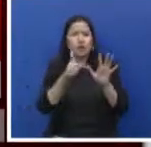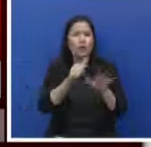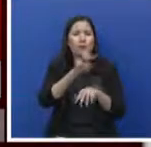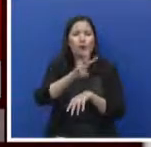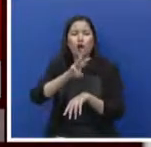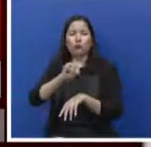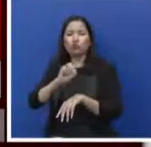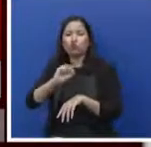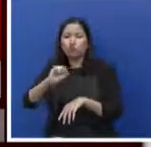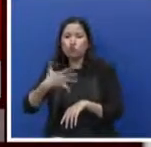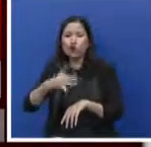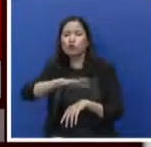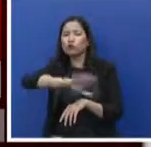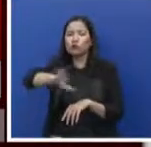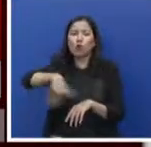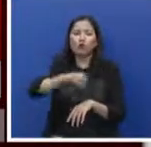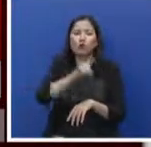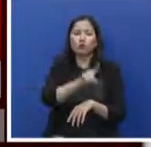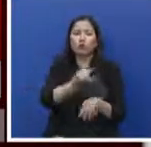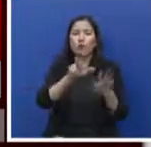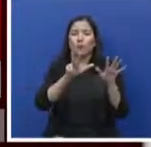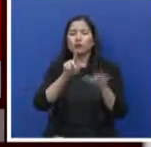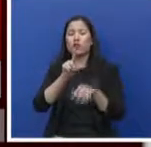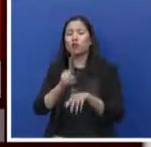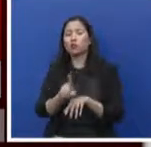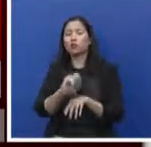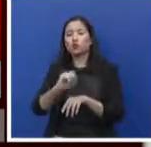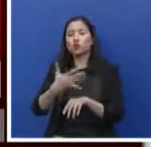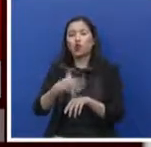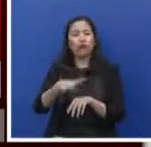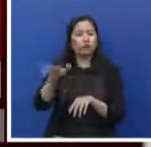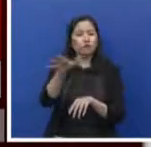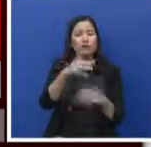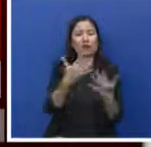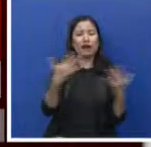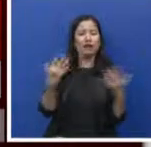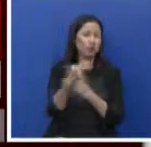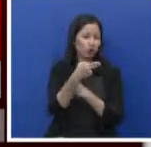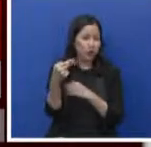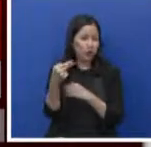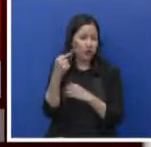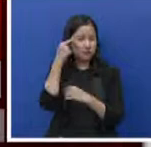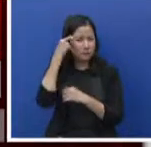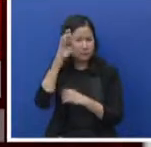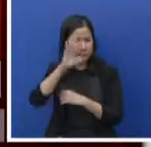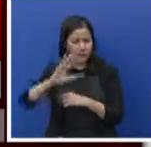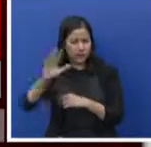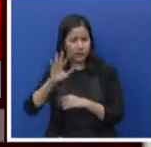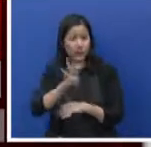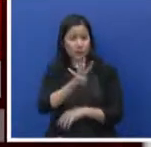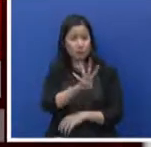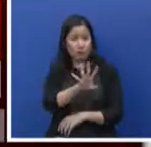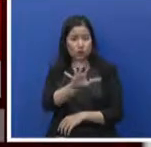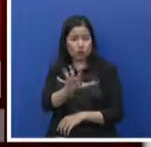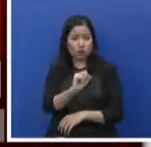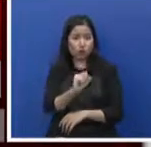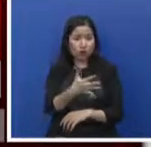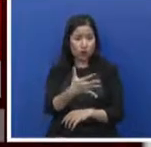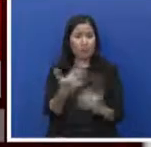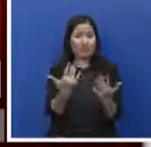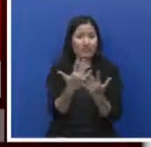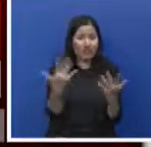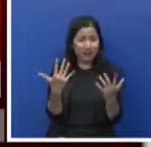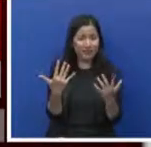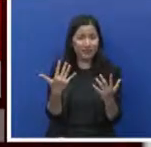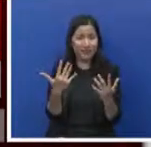untuk seluruh 181 juta rakyat Indonesia kan. Jadi kebayang 45 juta rakyat atau 90